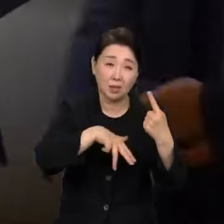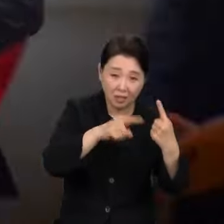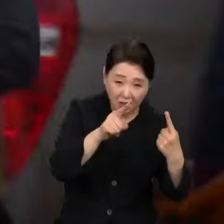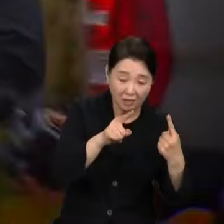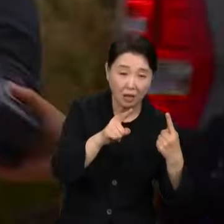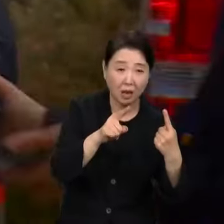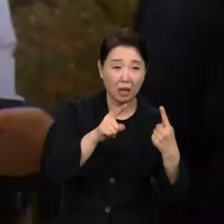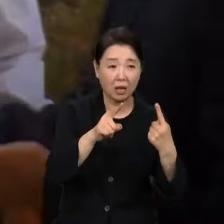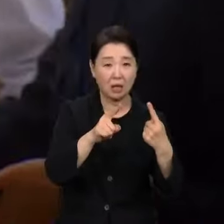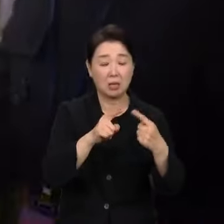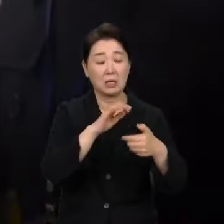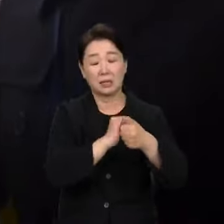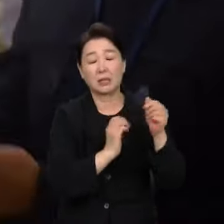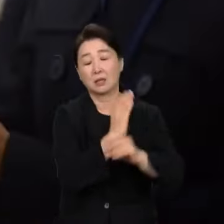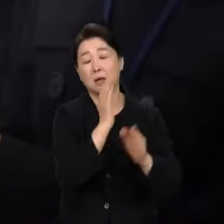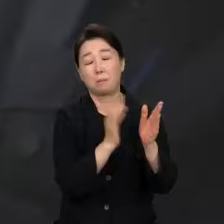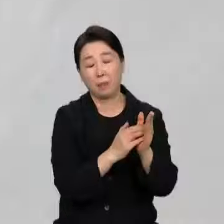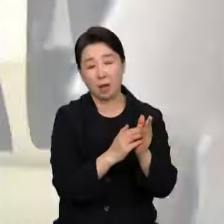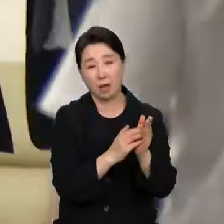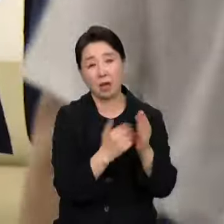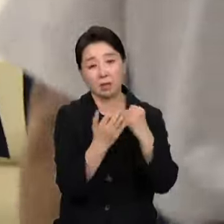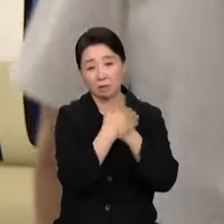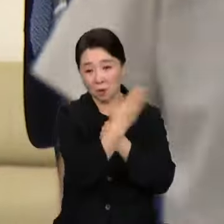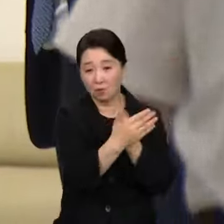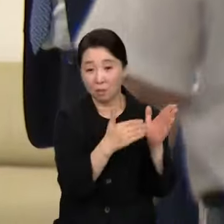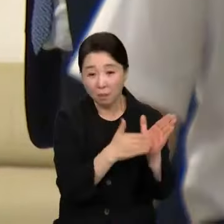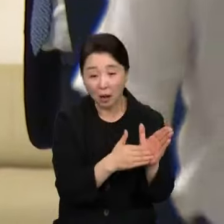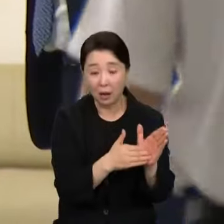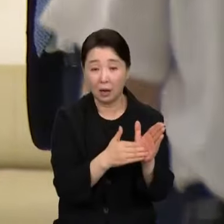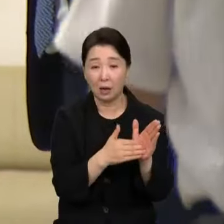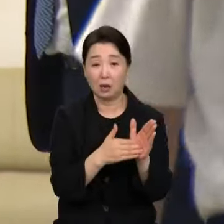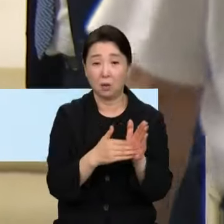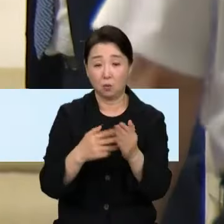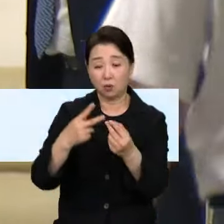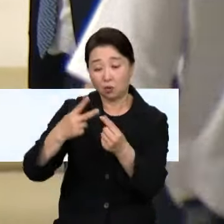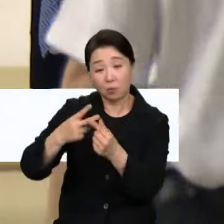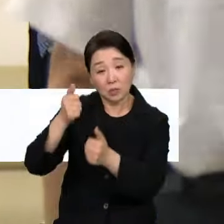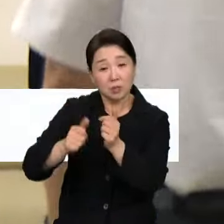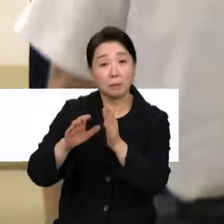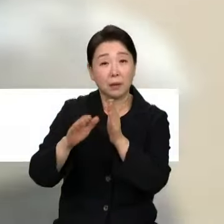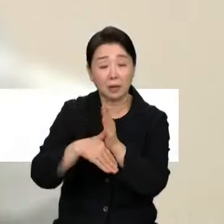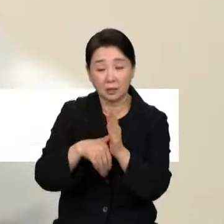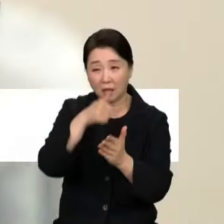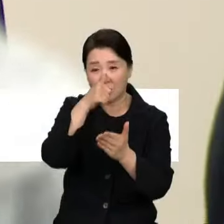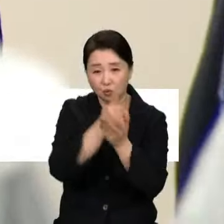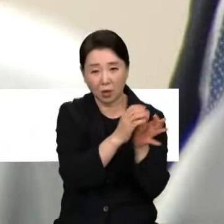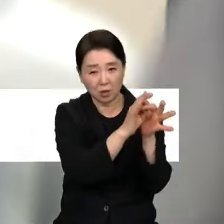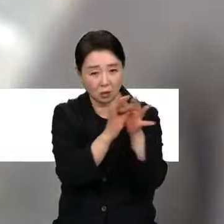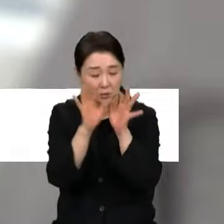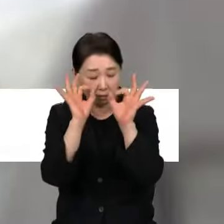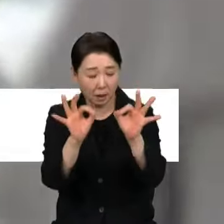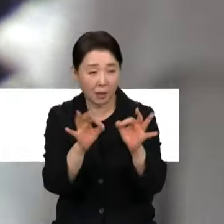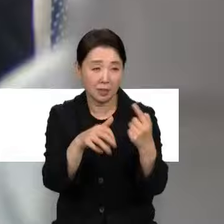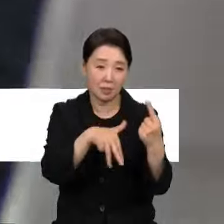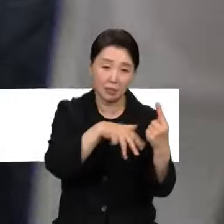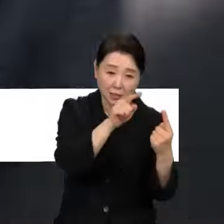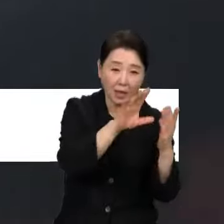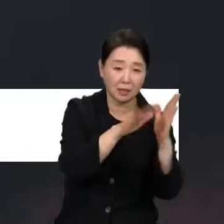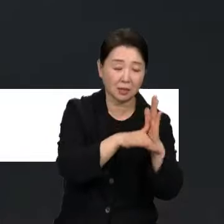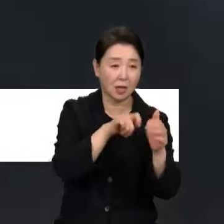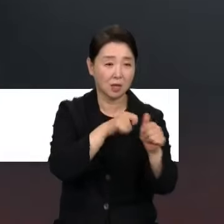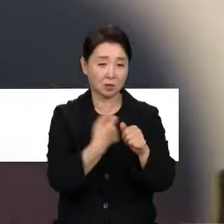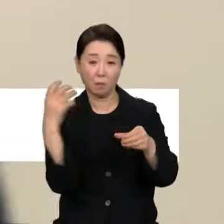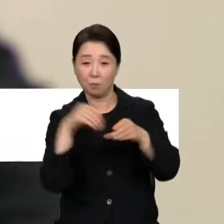지났다며 이들에게 집행유예를 선고했습니다. 검찰은 오늘 2심 재판에서 범행의 연속성을 볼 때 1차 시기도 처벌